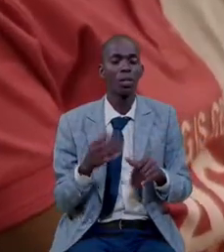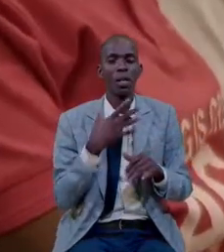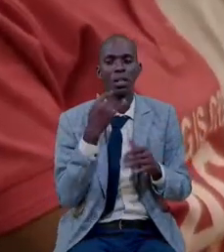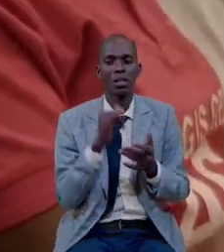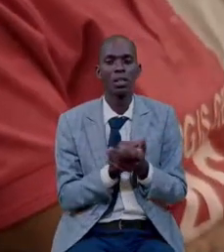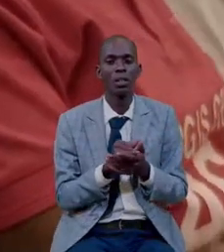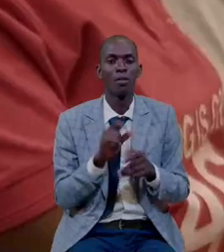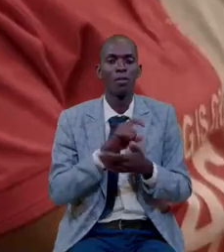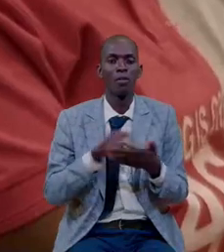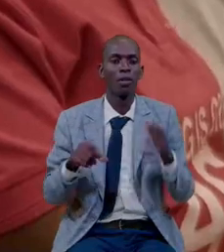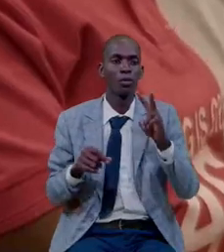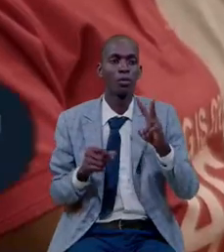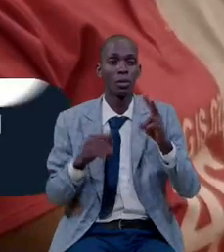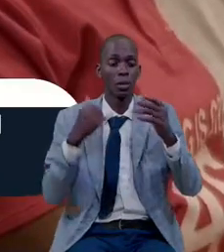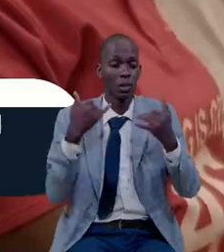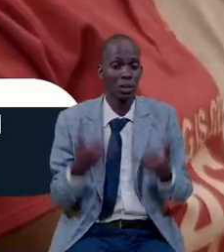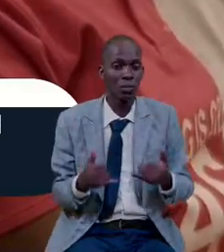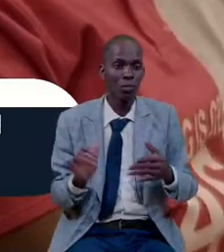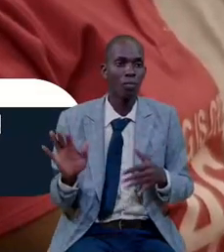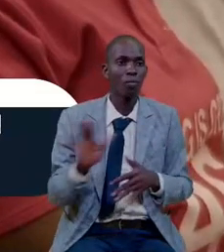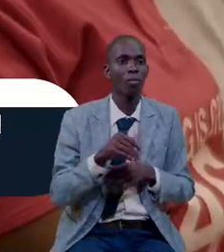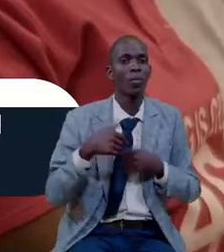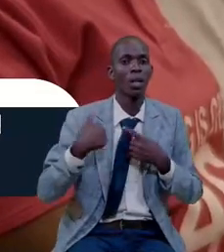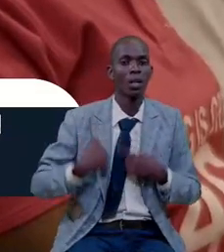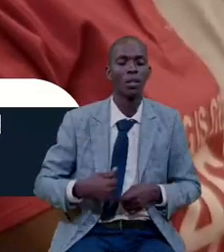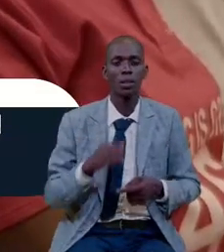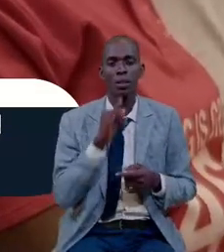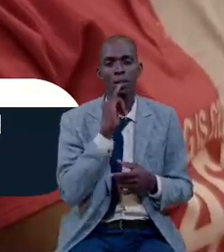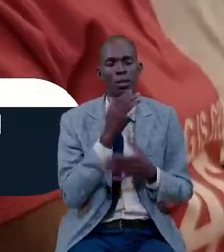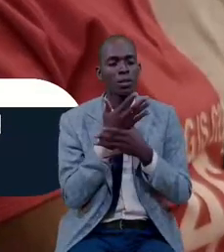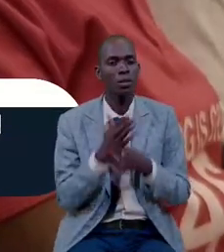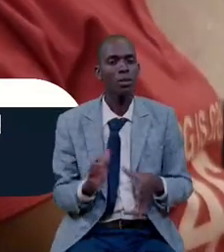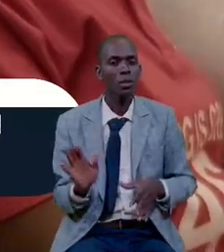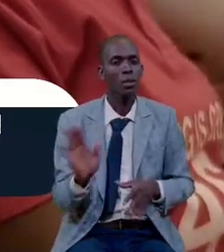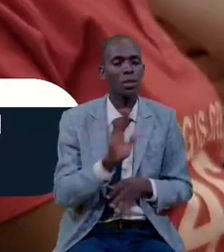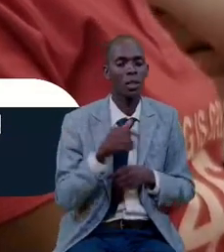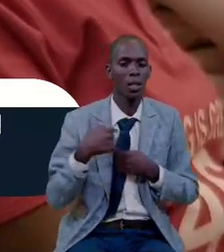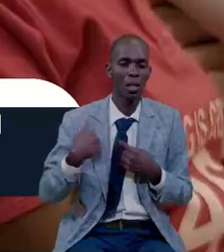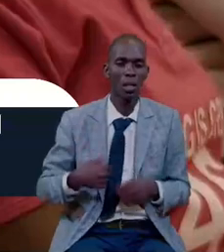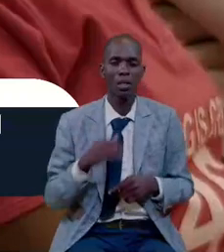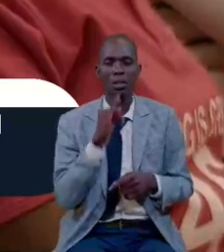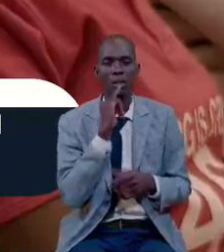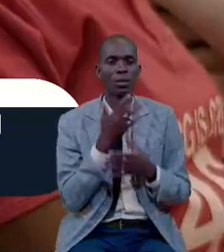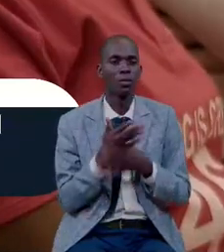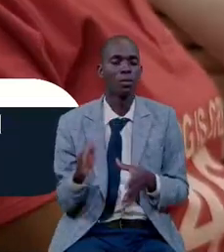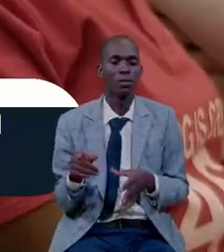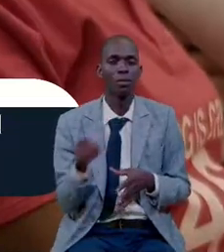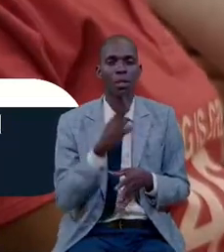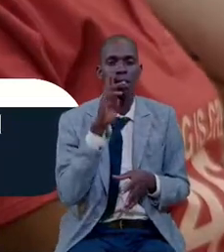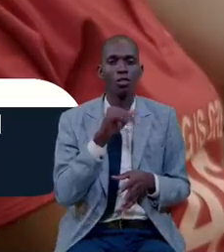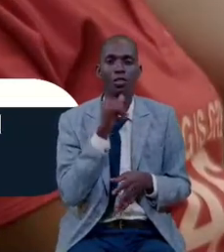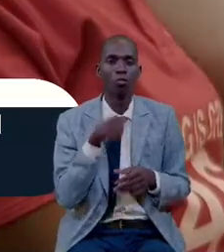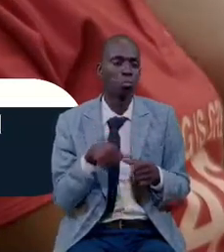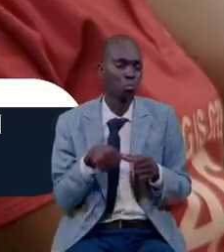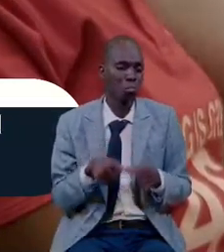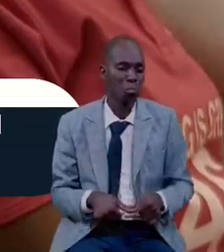cœur est partagé. Le cœur est partagé. Il ne reste